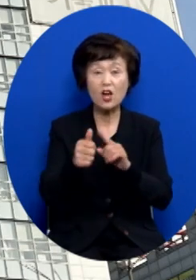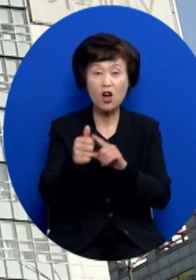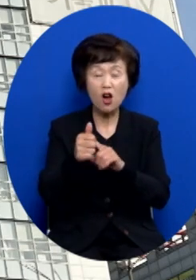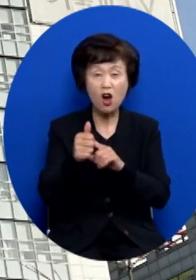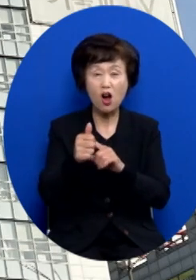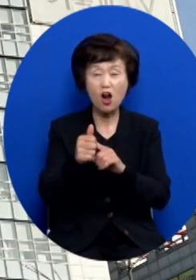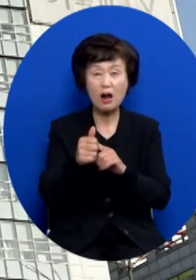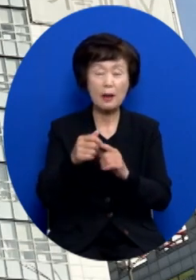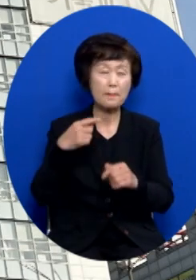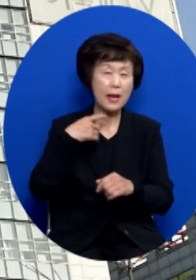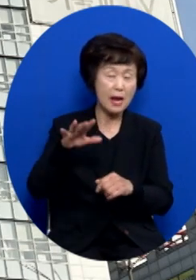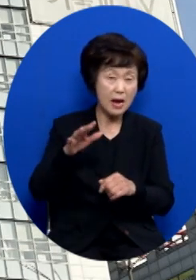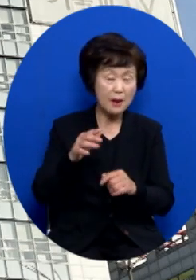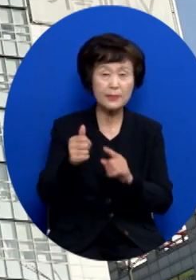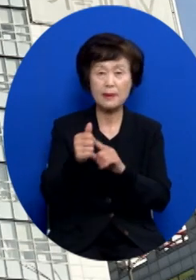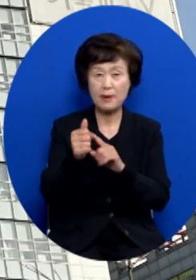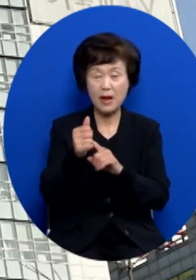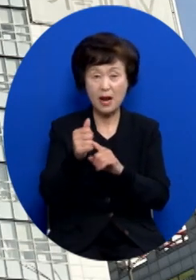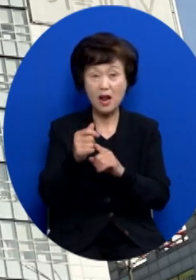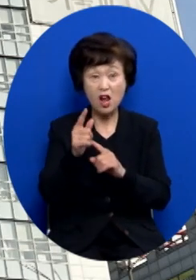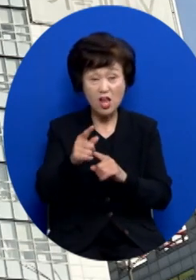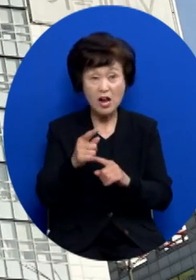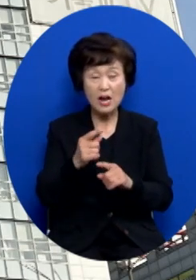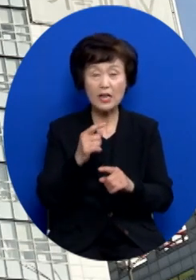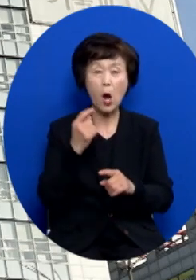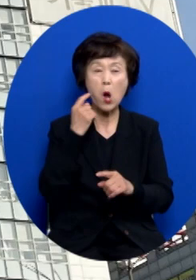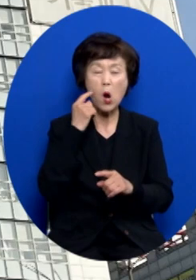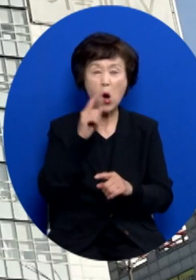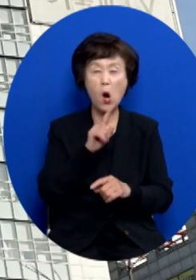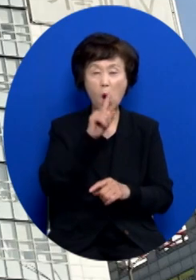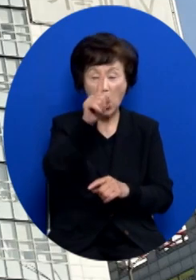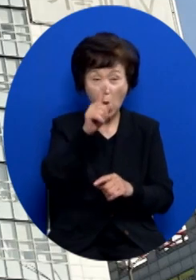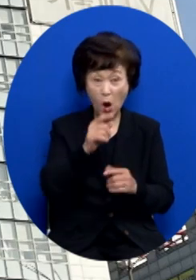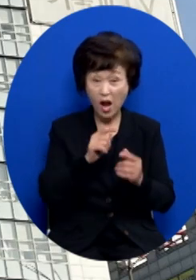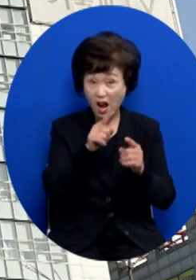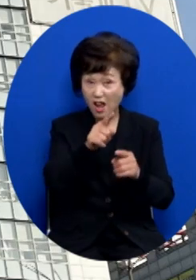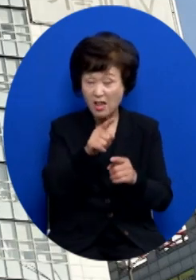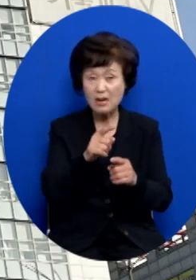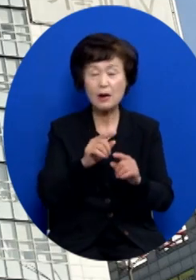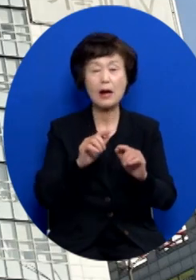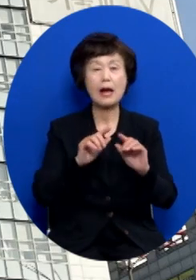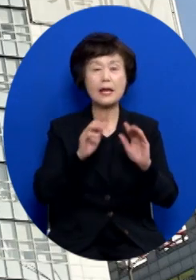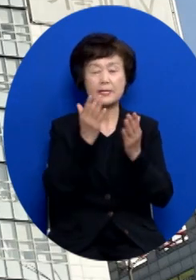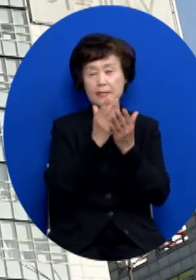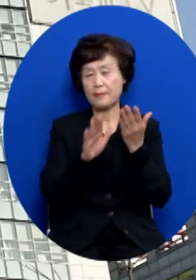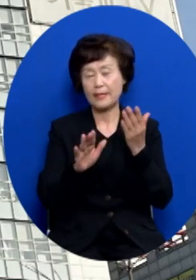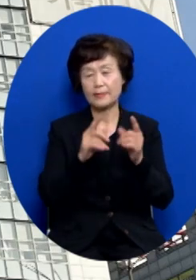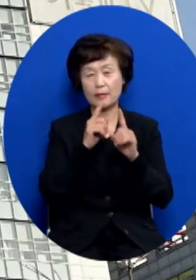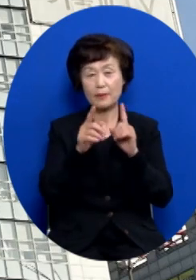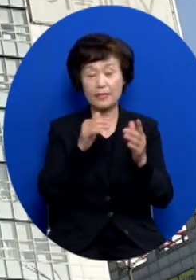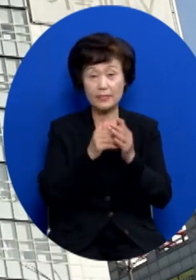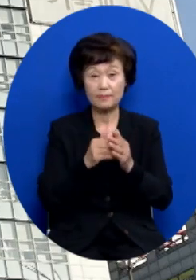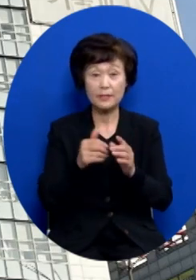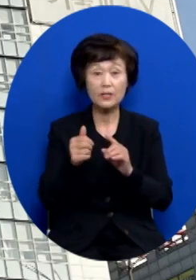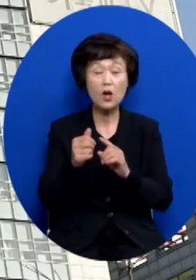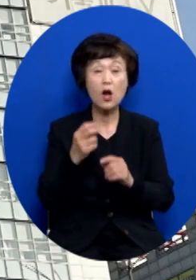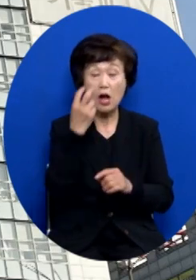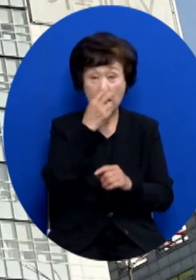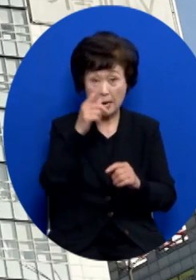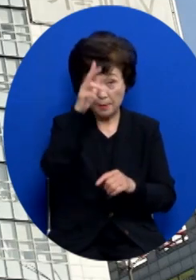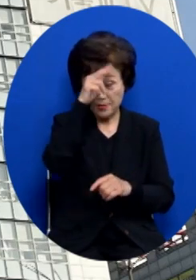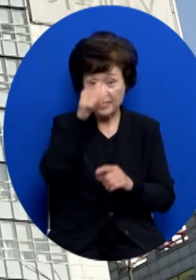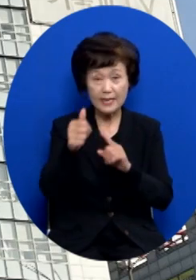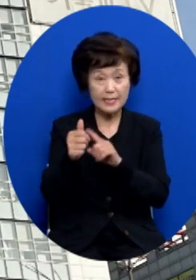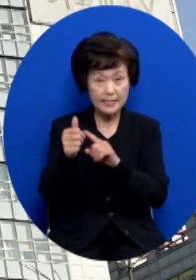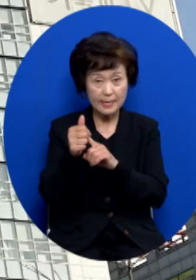사실을 전면 부인하면서 무죄 추정의 원칙에 따라 무고죄도 성립하지 않는다고 주장했습니다. 한편 검찰은 정 씨를